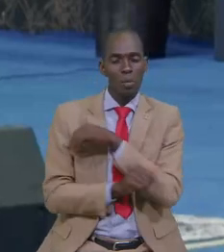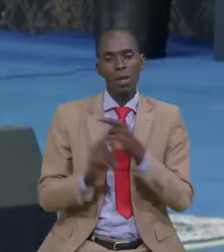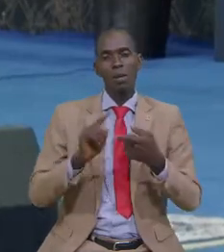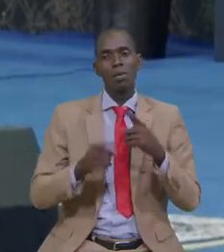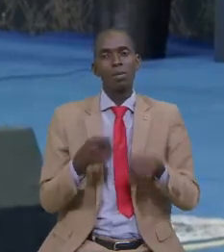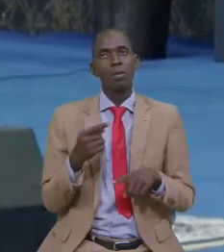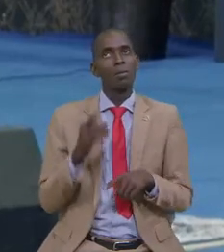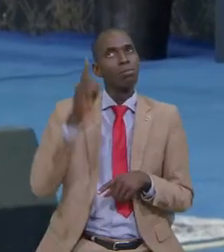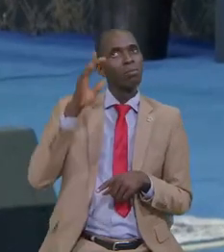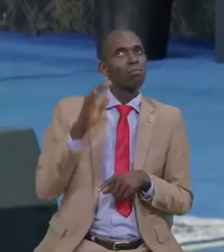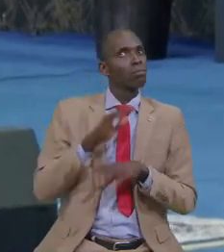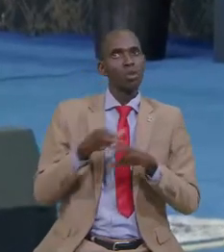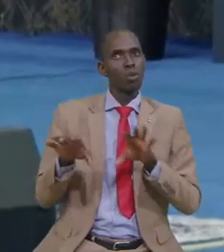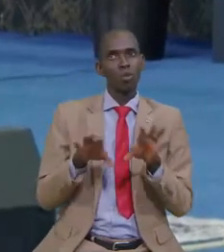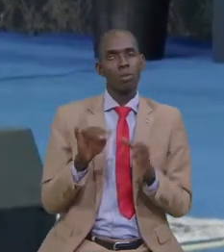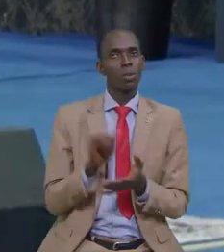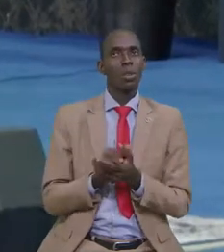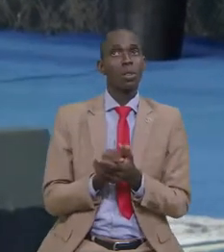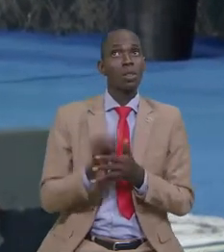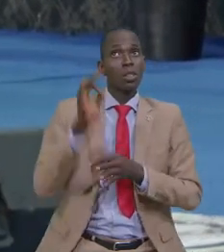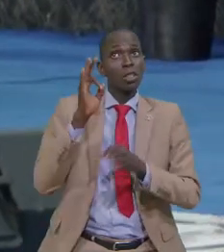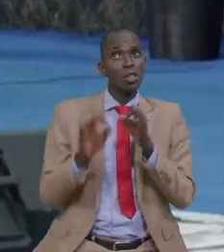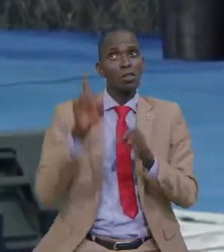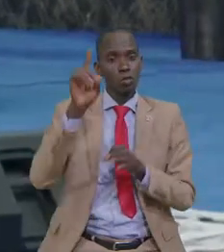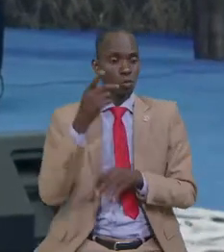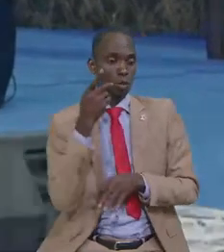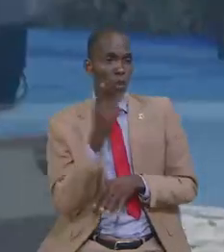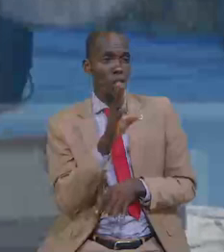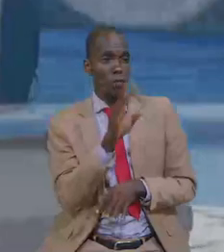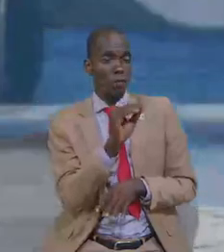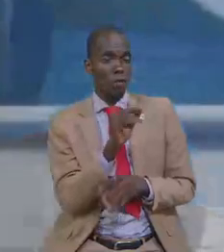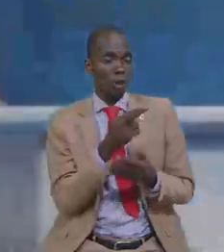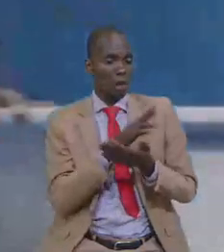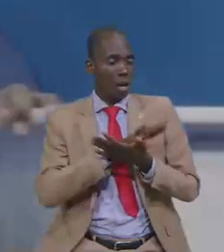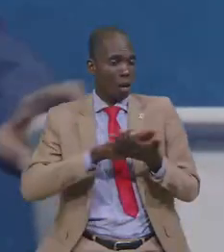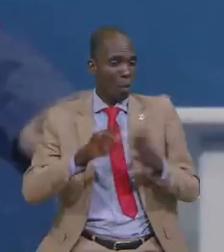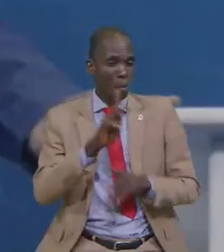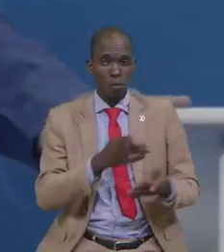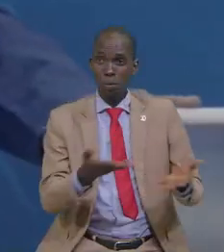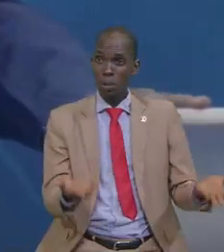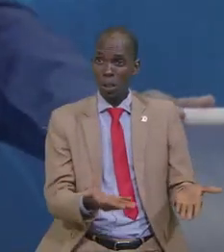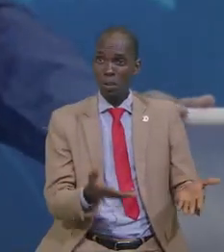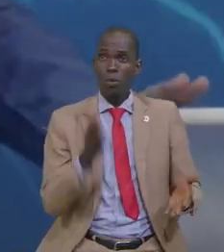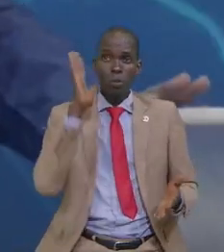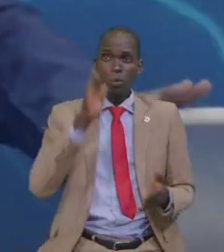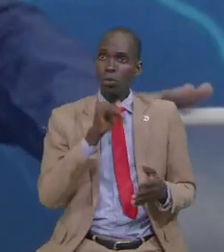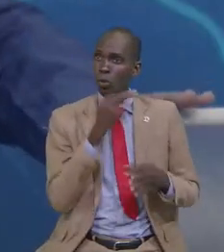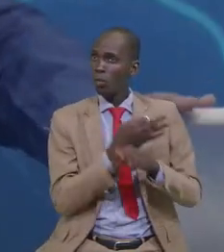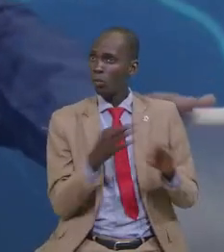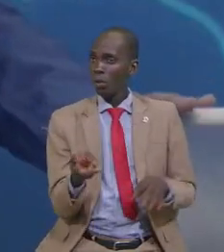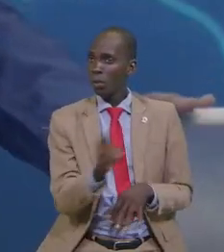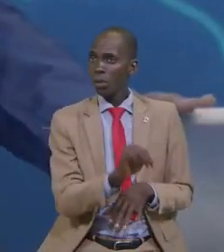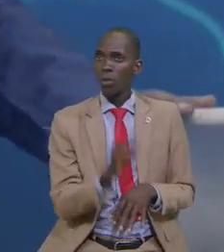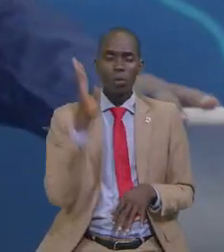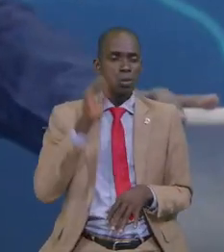Dieu, son ami. Dieu, faut pas le faire. Si toi, tu vois 50 justes là-bas, ne vas-tu pas